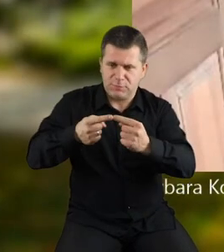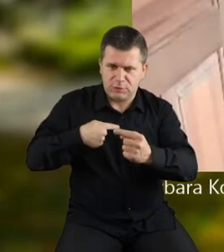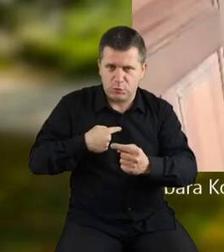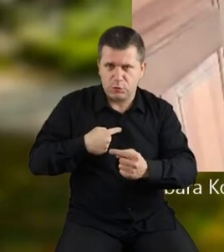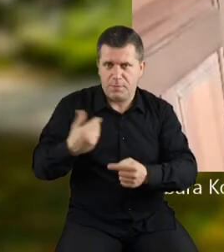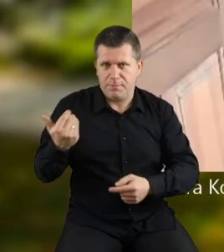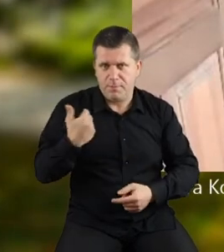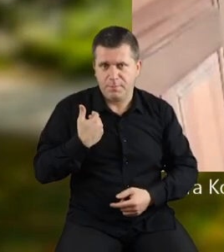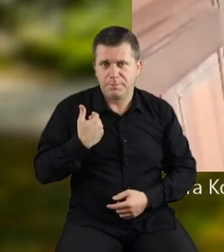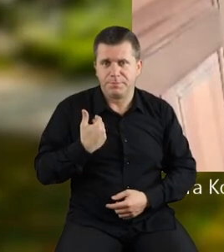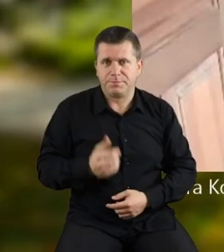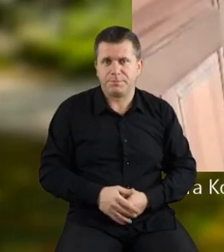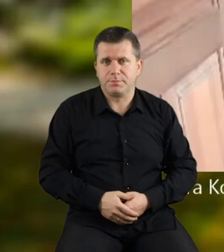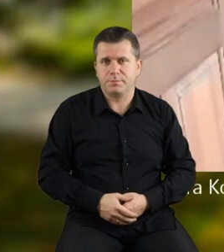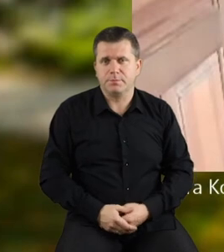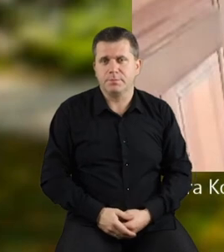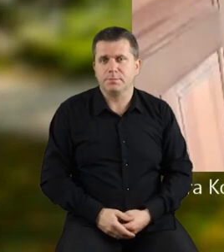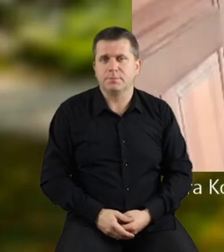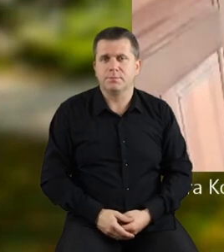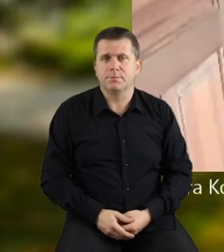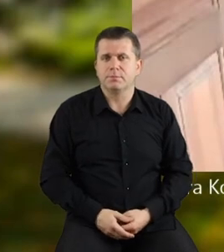taką. To zresztą